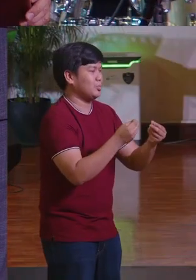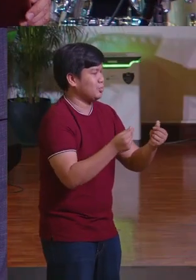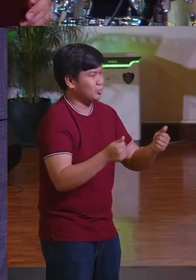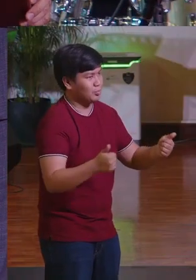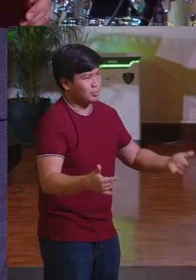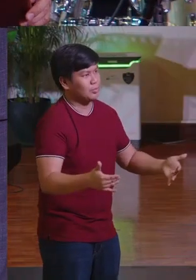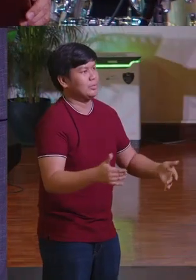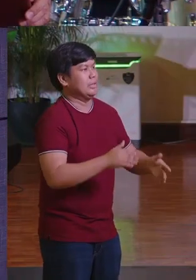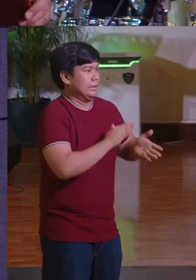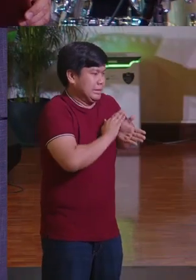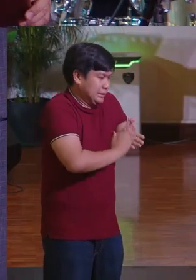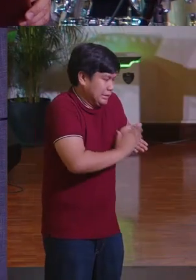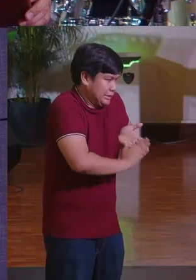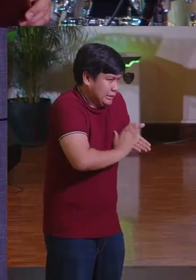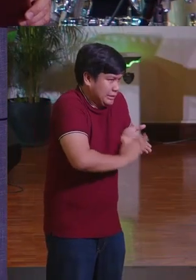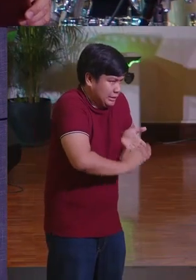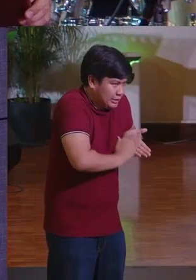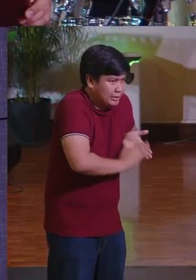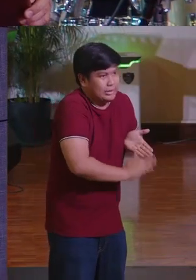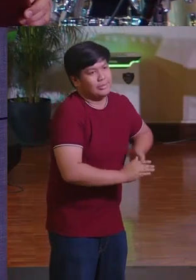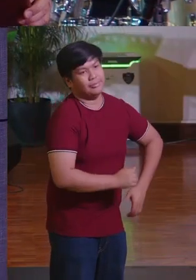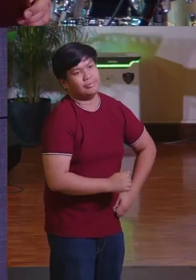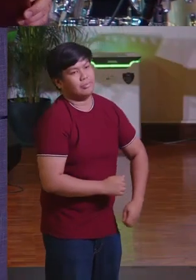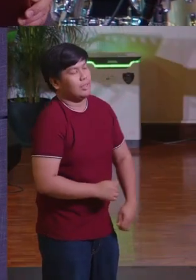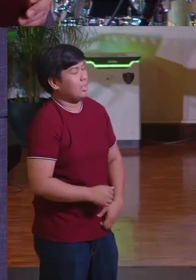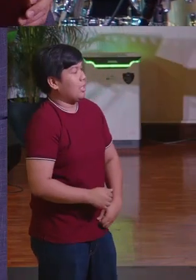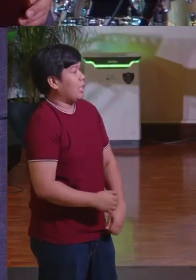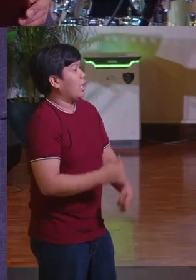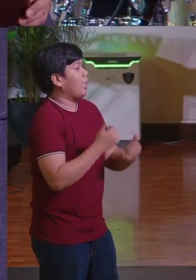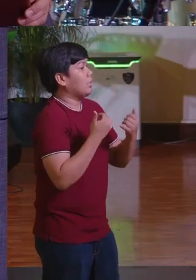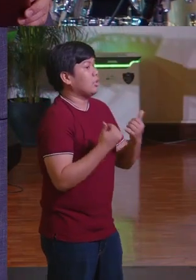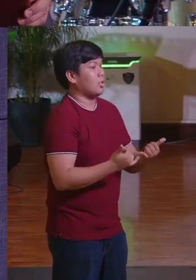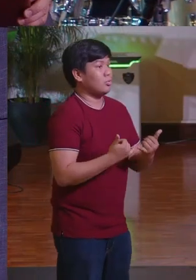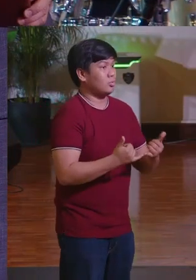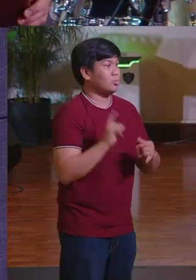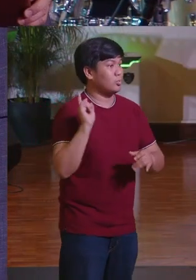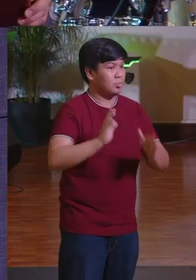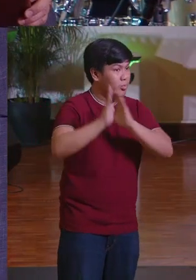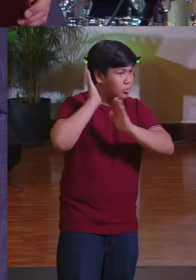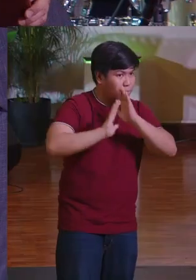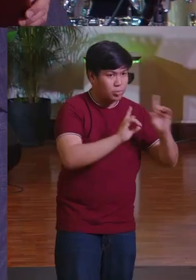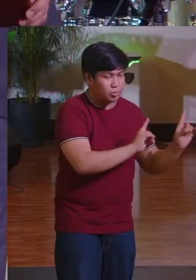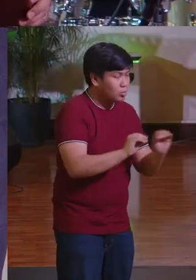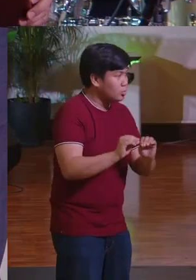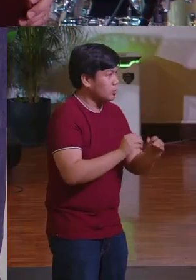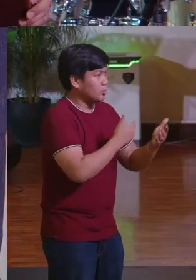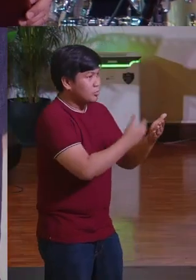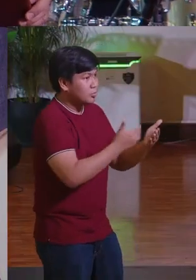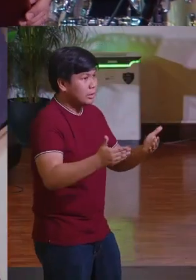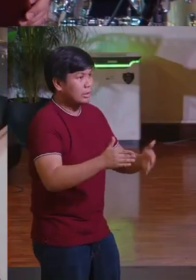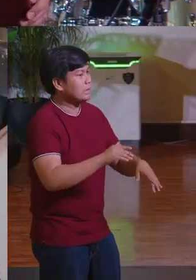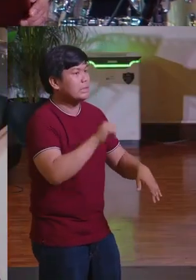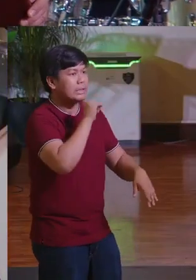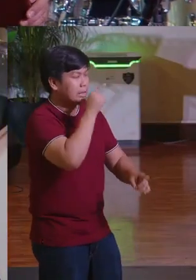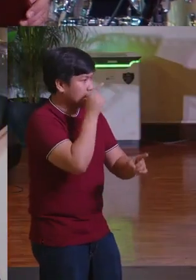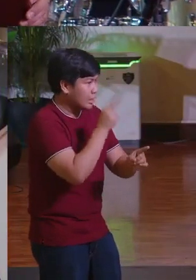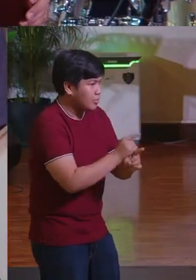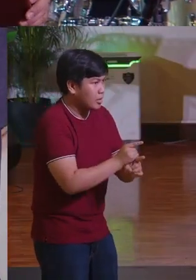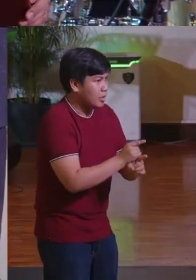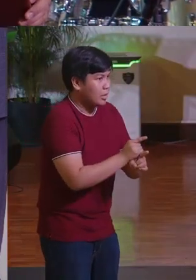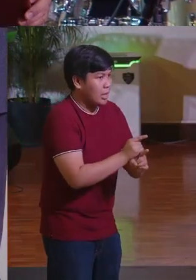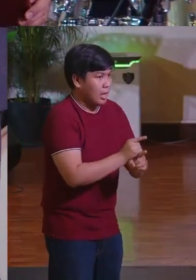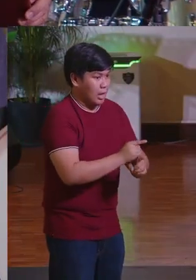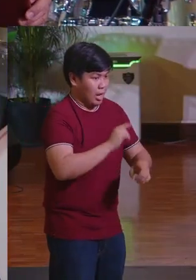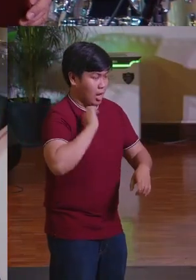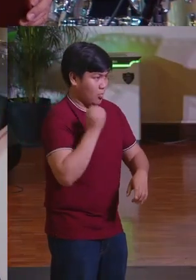na, alam niyo, mga bagay na yon, hindi po karapat-dapat sa isang anak ng Diyos. Sapagkat ang pagkukompormiso ng atin